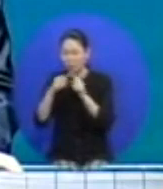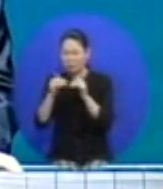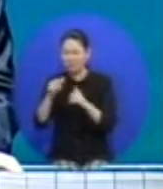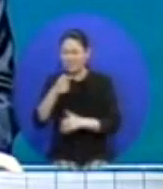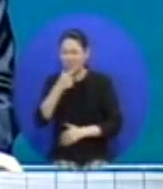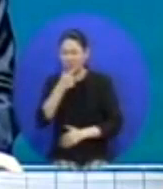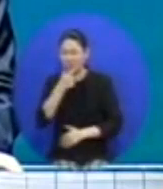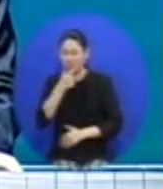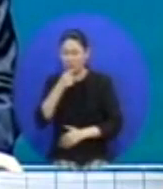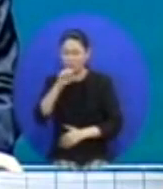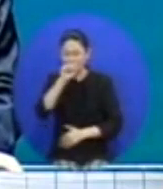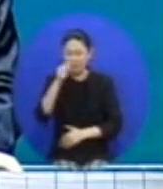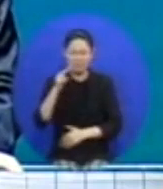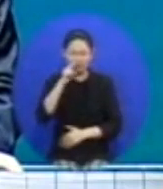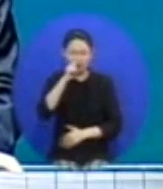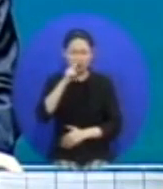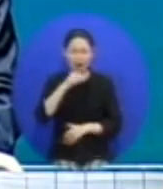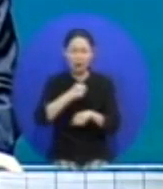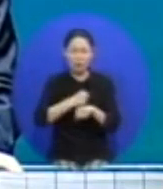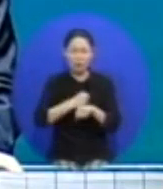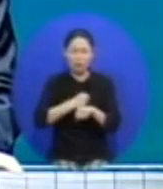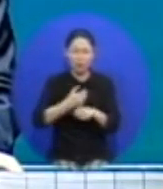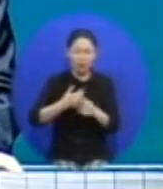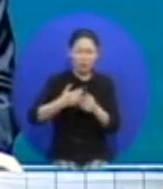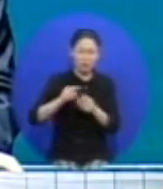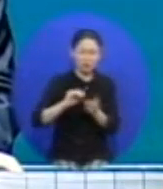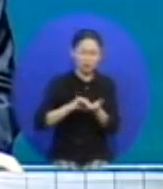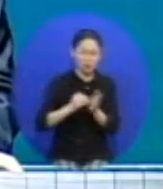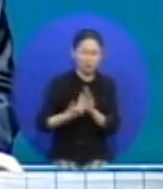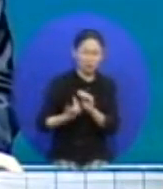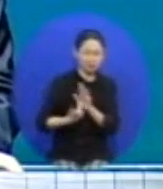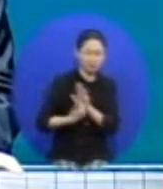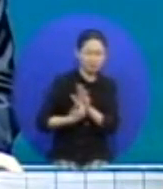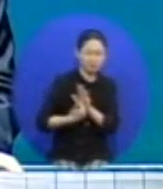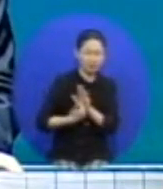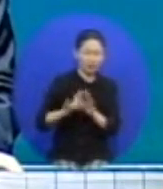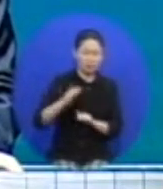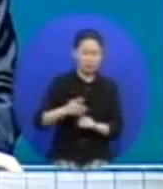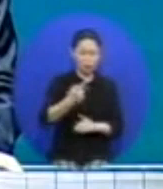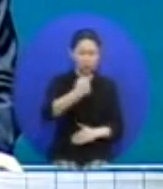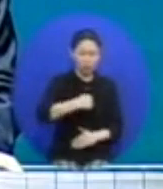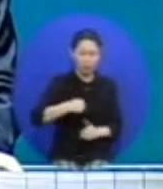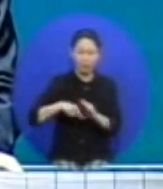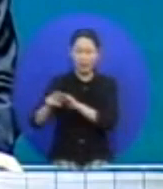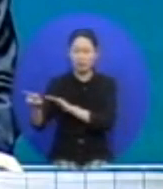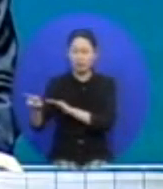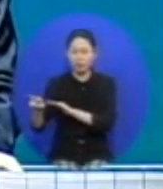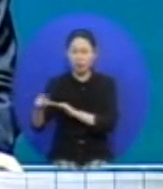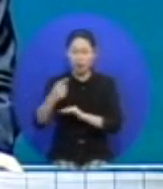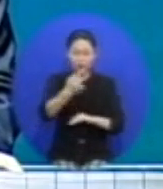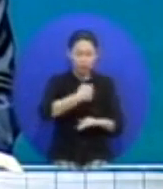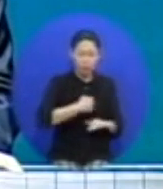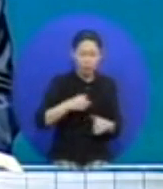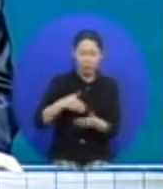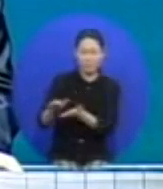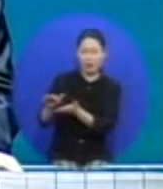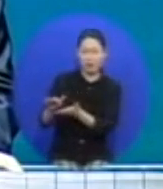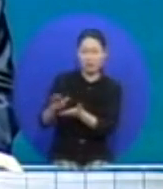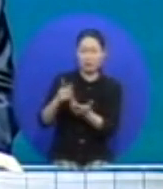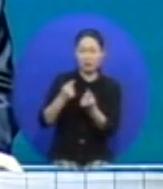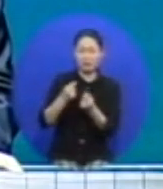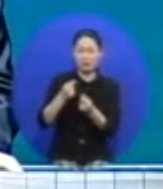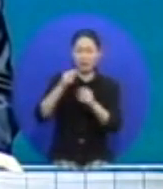5일 경기 하고 시기하고 질투하고 그래서 들어오면 나가고 들어오면 내보내고 이런 과정을